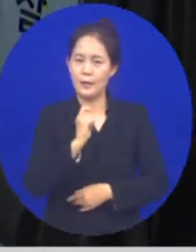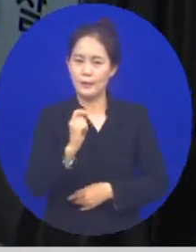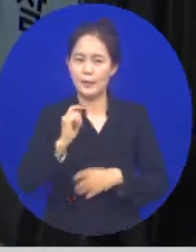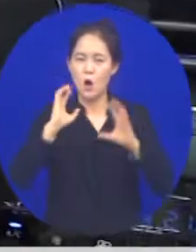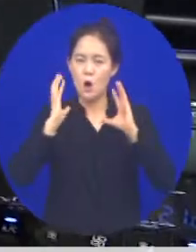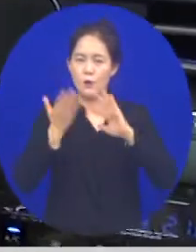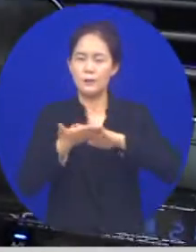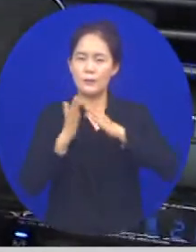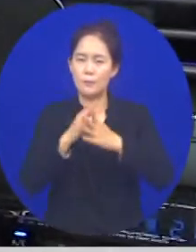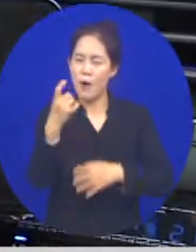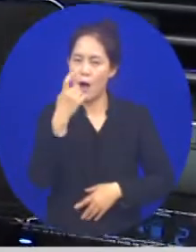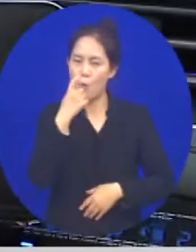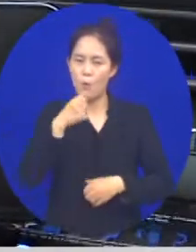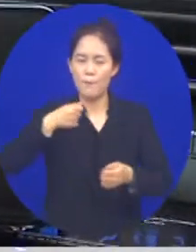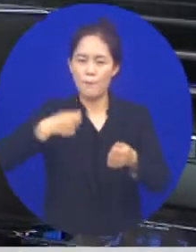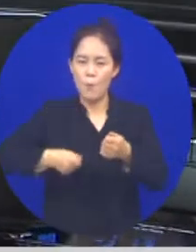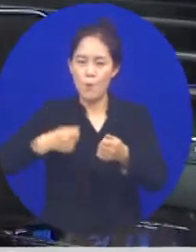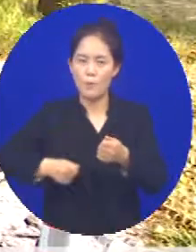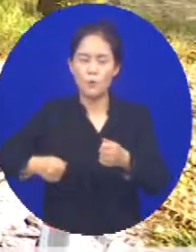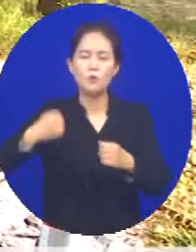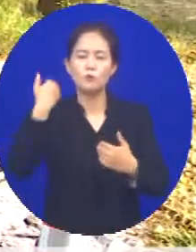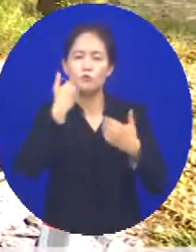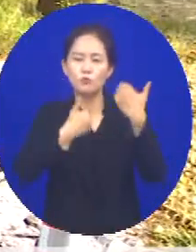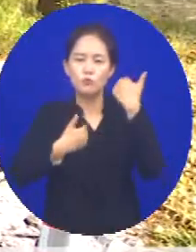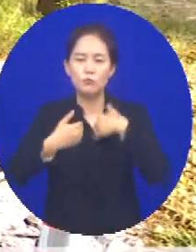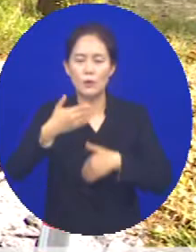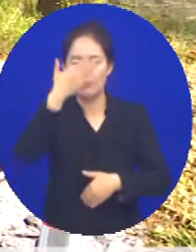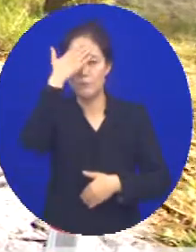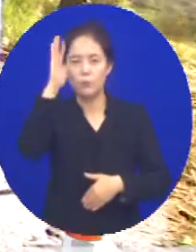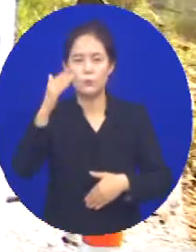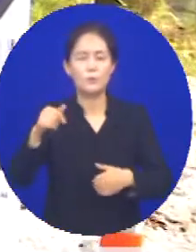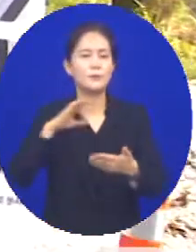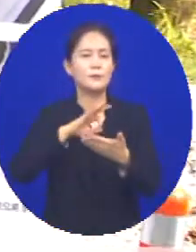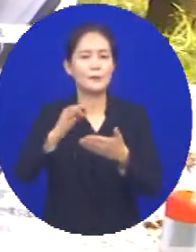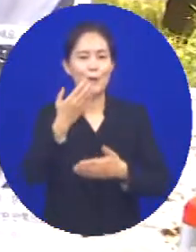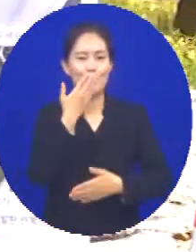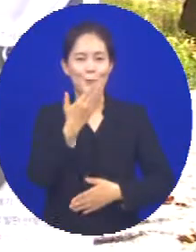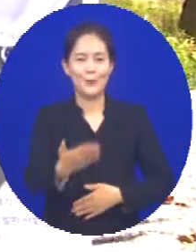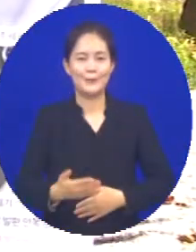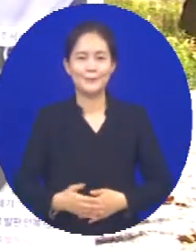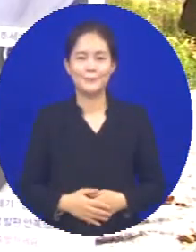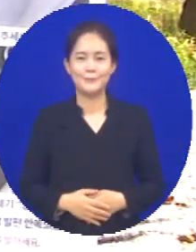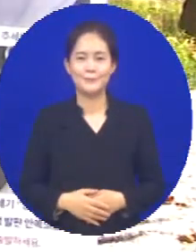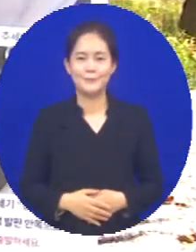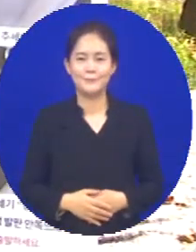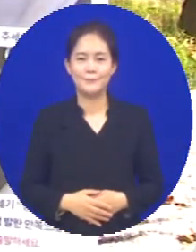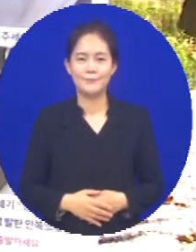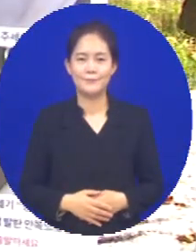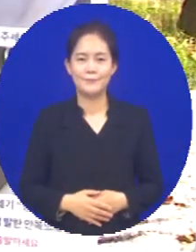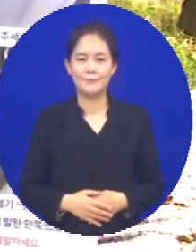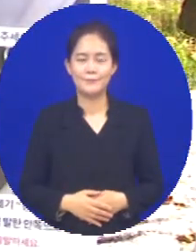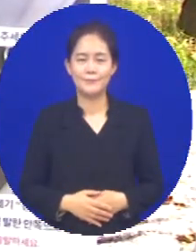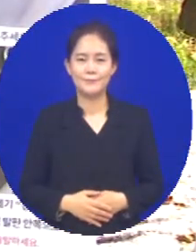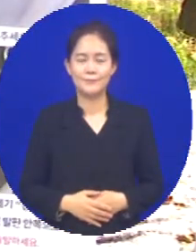택시 어린이집과 학원 차량 등 소독에 필요한 시민 누구나 무료로 사용할 수 있습니다